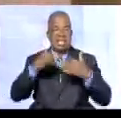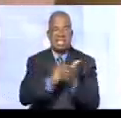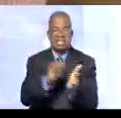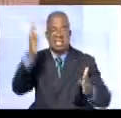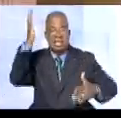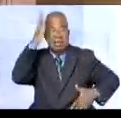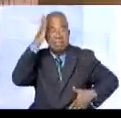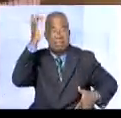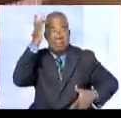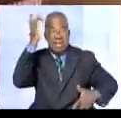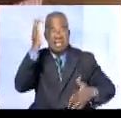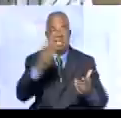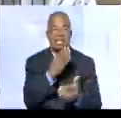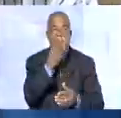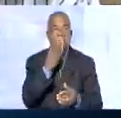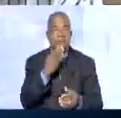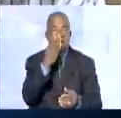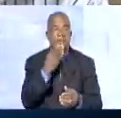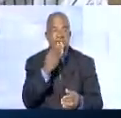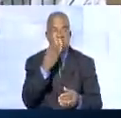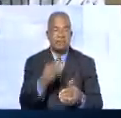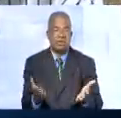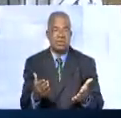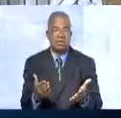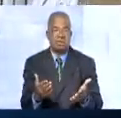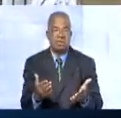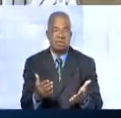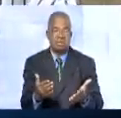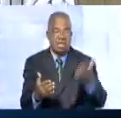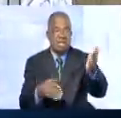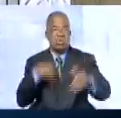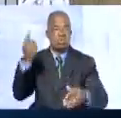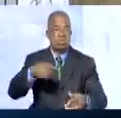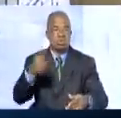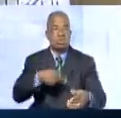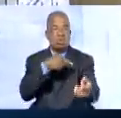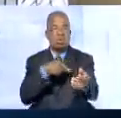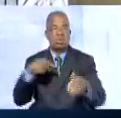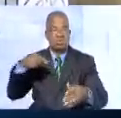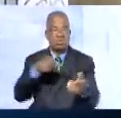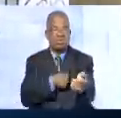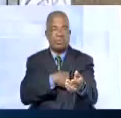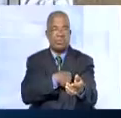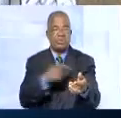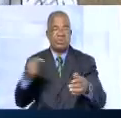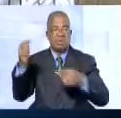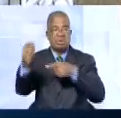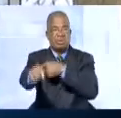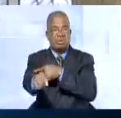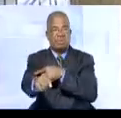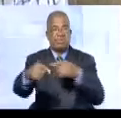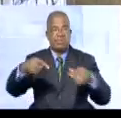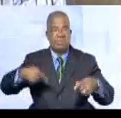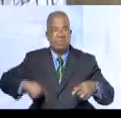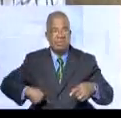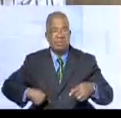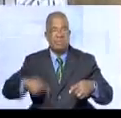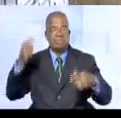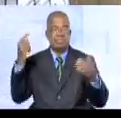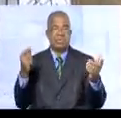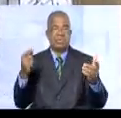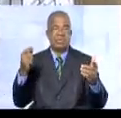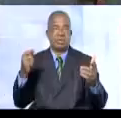de lui grâce à un petit commerce. Je veux qu'on diminue encore les médicaments, quoi. Pas toujours l'argent pour continuer à payer les médicaments, quoi. Donc je veux